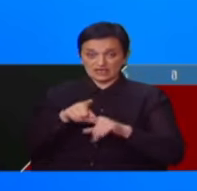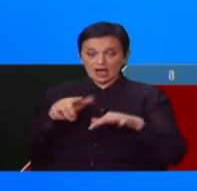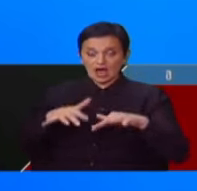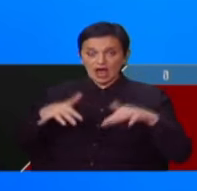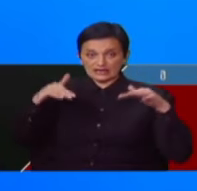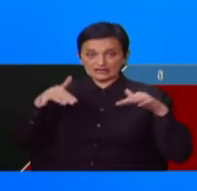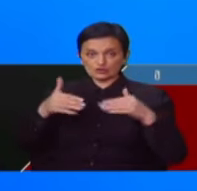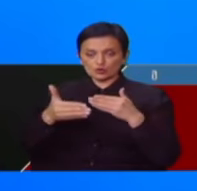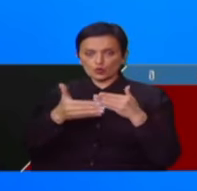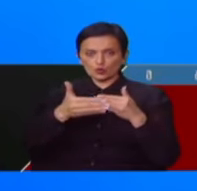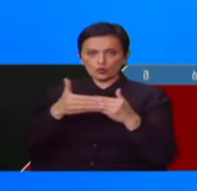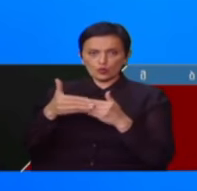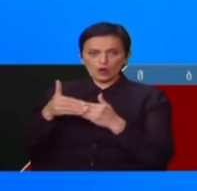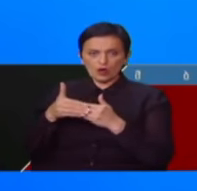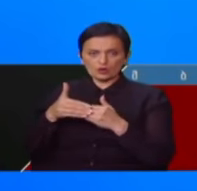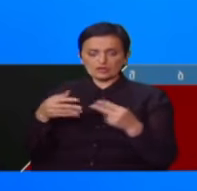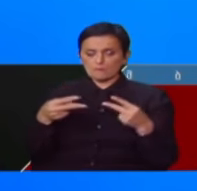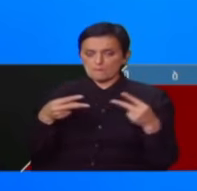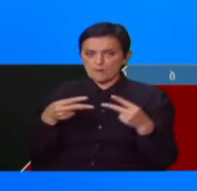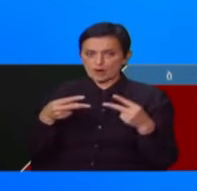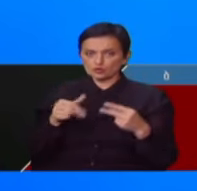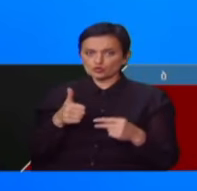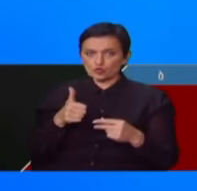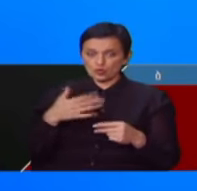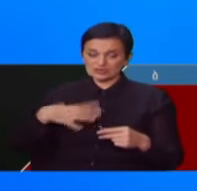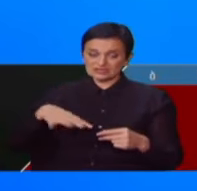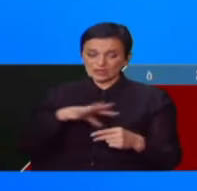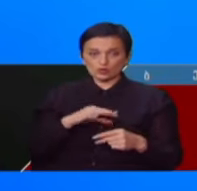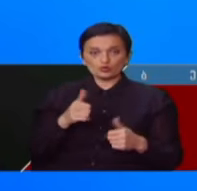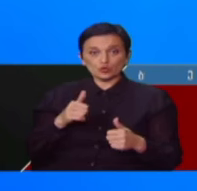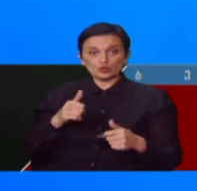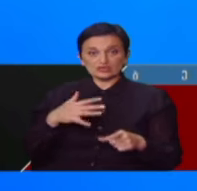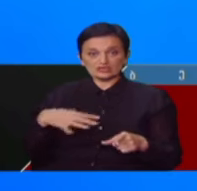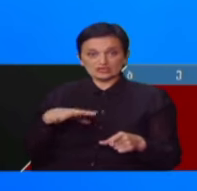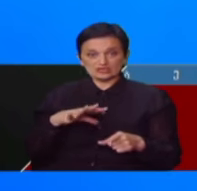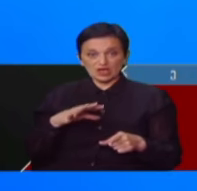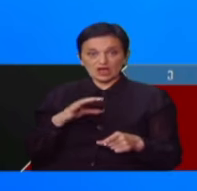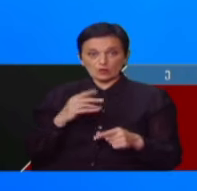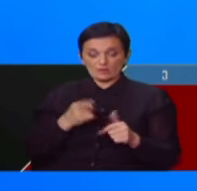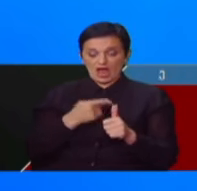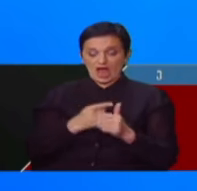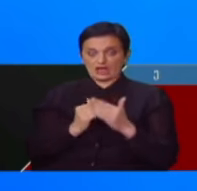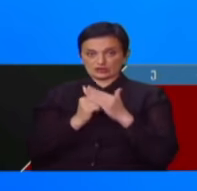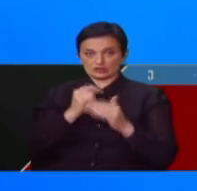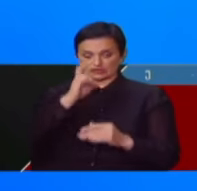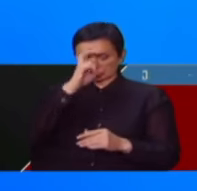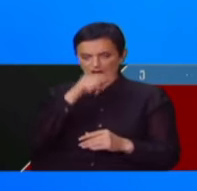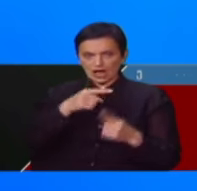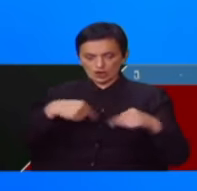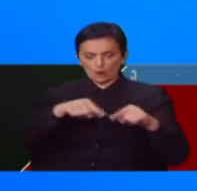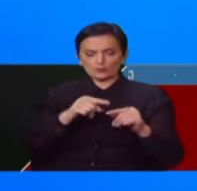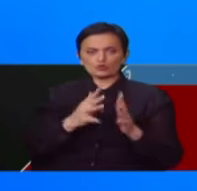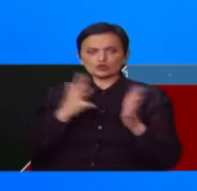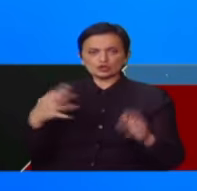ალიანსის უახლოესი პარტნიორების, ისეთი როგორც საქართველო, ისეთი როგორც საქართველო, როგორც ასპირანტი სახელმწიფო, აქვს ძალიან დიდი